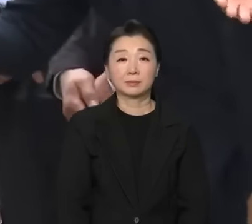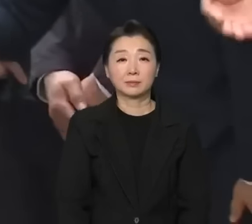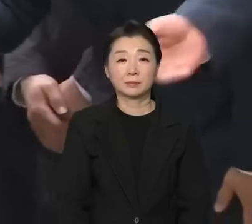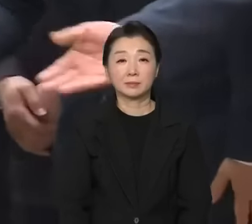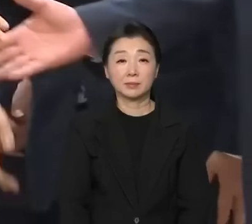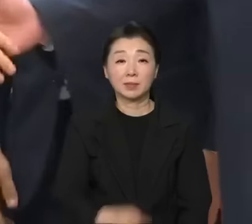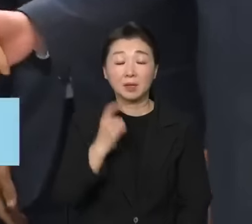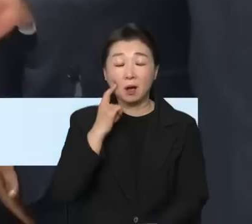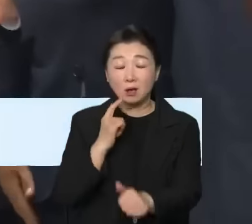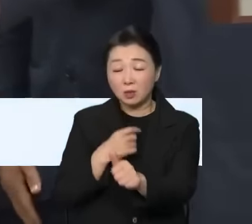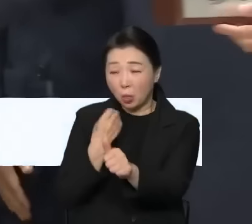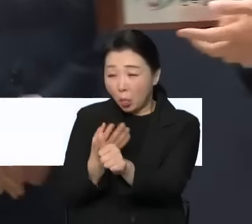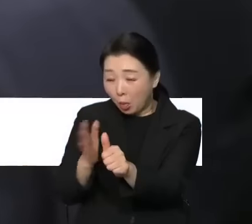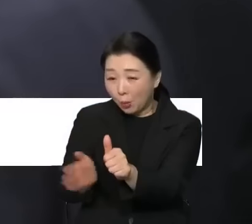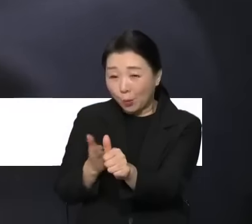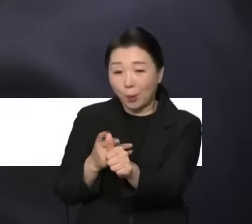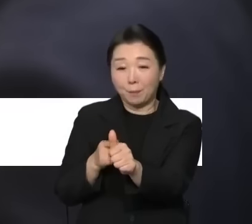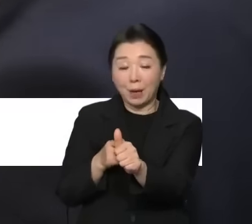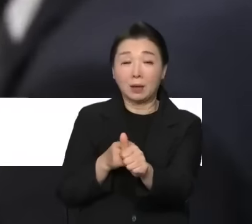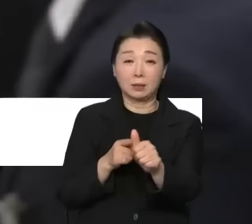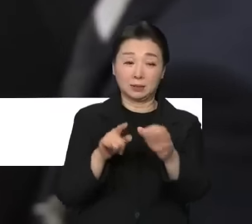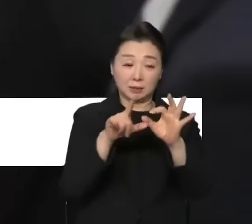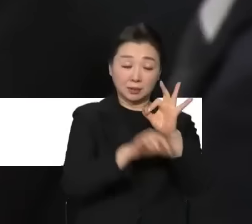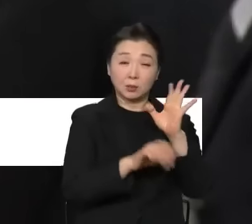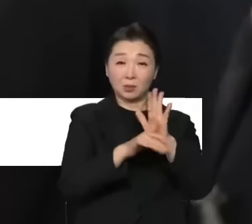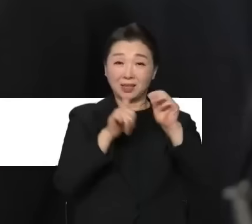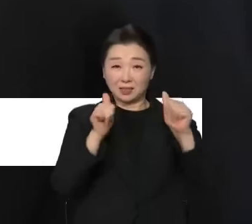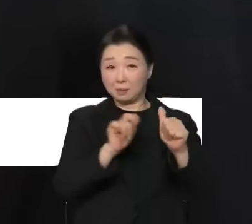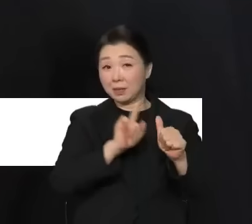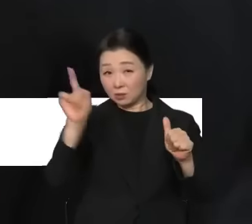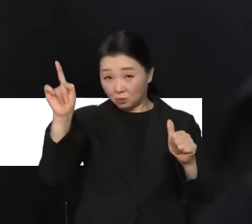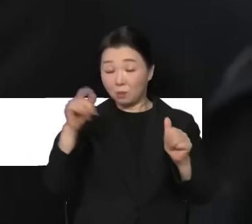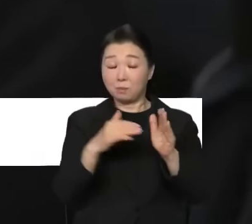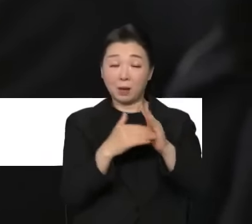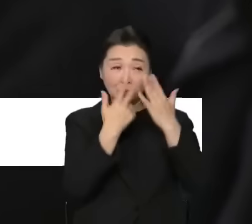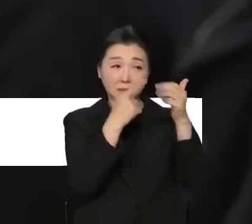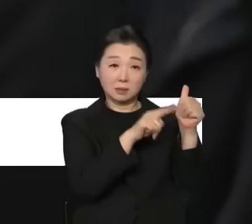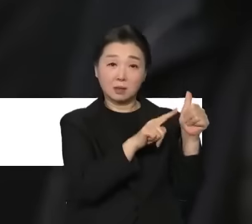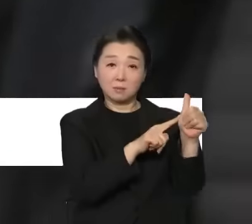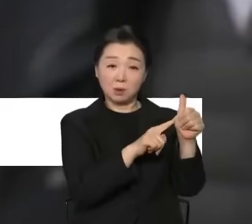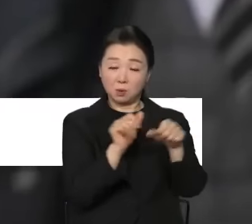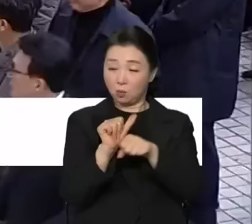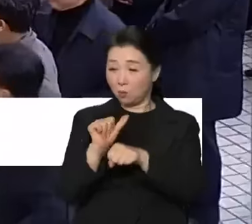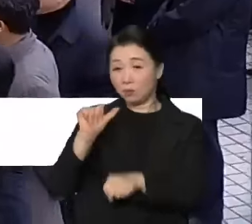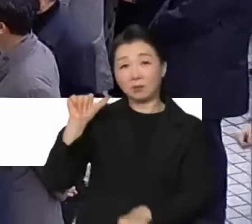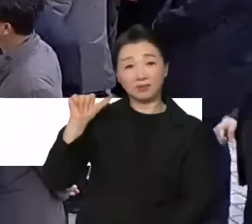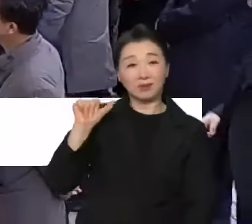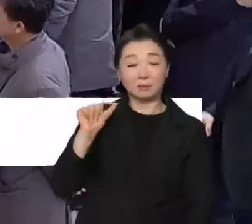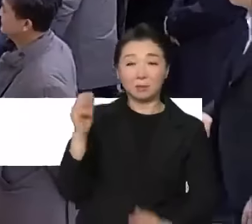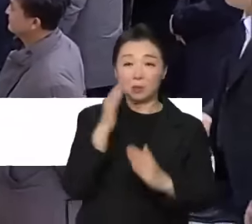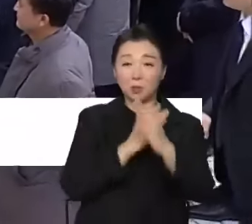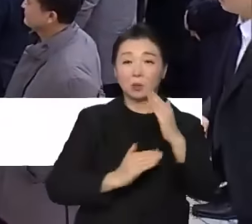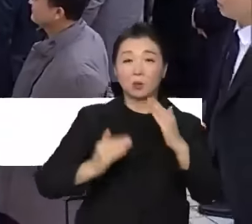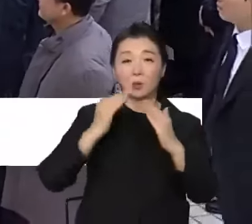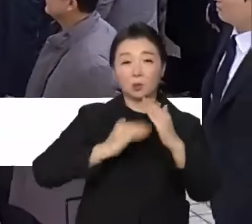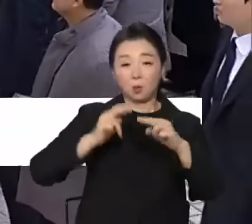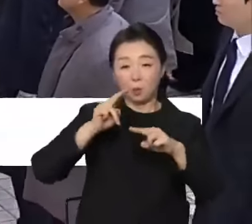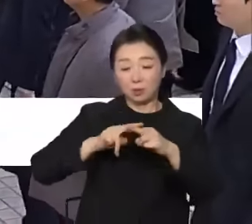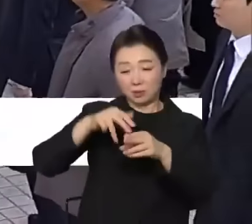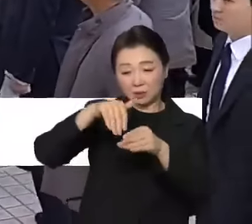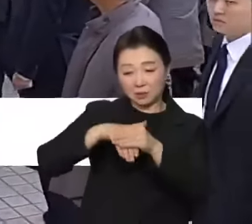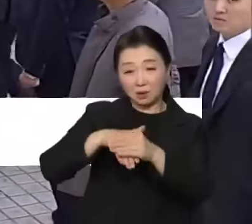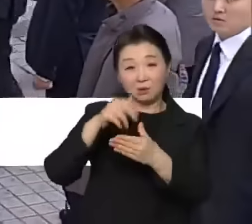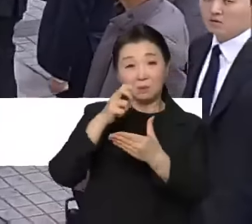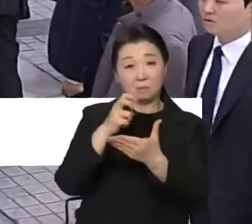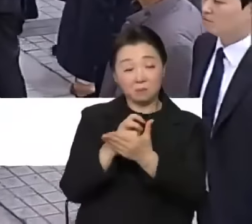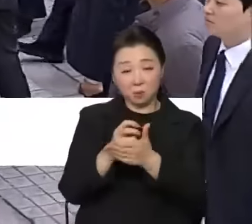위증교사 혐의로 지난해 10월 재판에 넘겨진 이재명 민주당 대표. 5년 전 자신의 공직선거법 위반 사건 재판